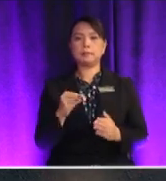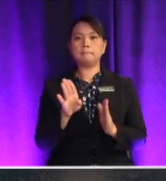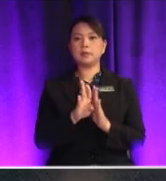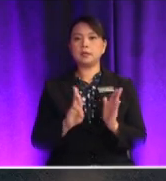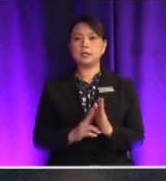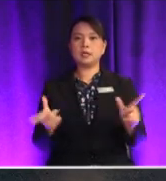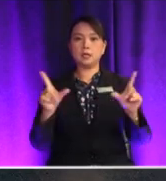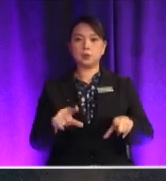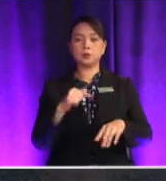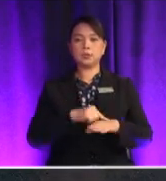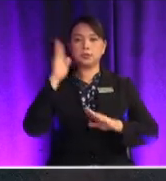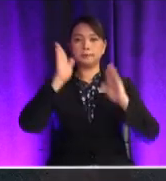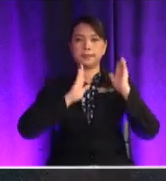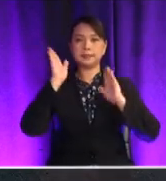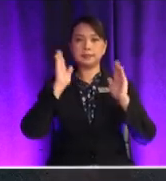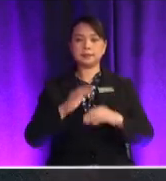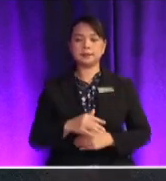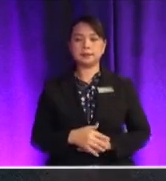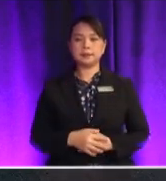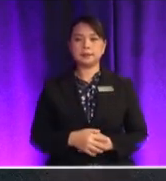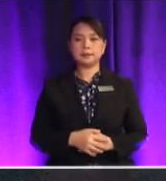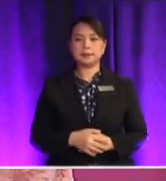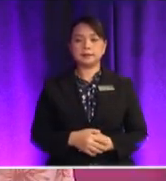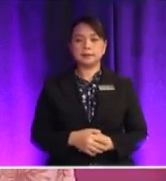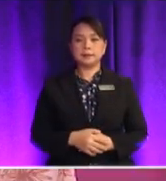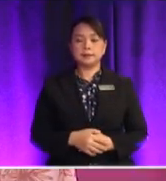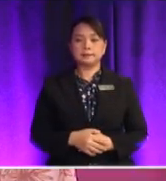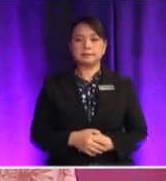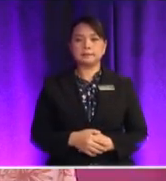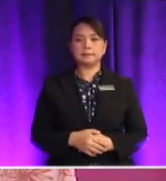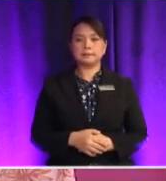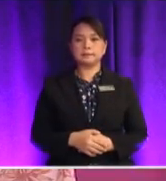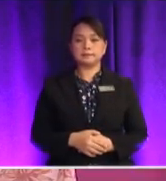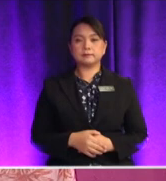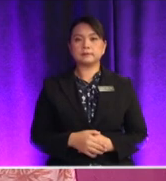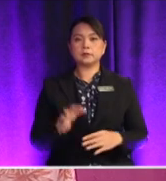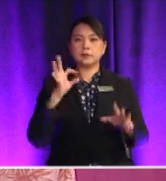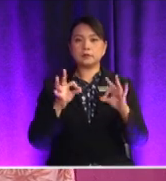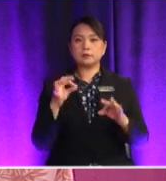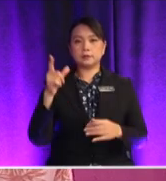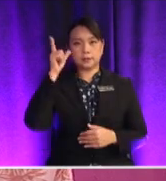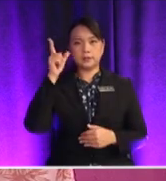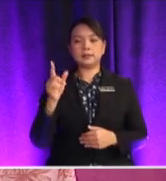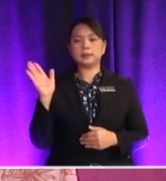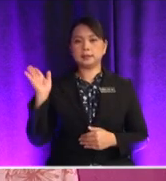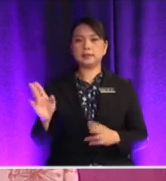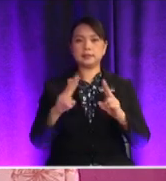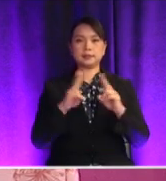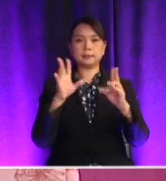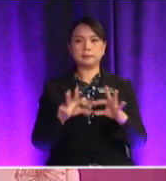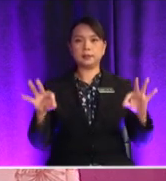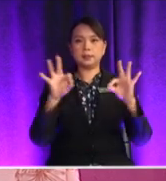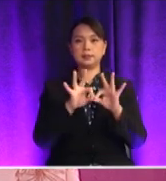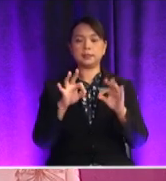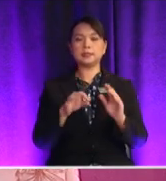juga. Ya, betul. Okey, betul kan? Jadi inilah salah satu situasi yang kalau kita kata sangat penting sekarang. Okey, jadi sejauh